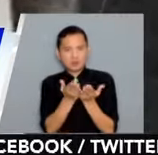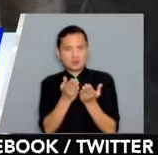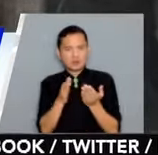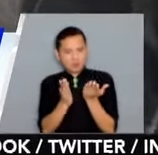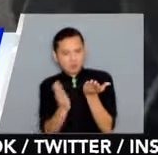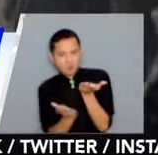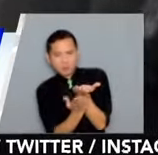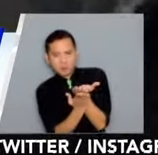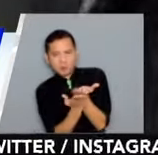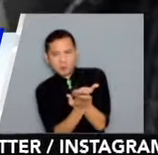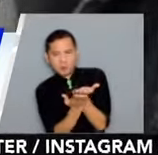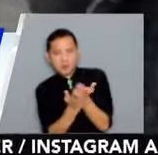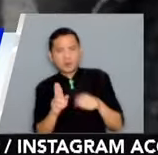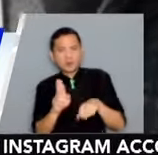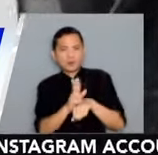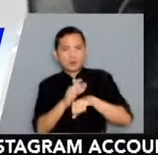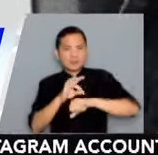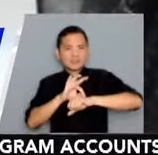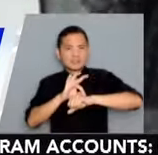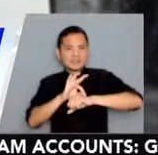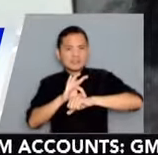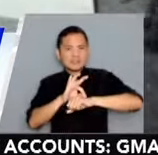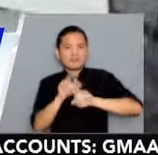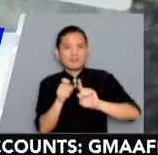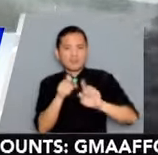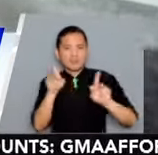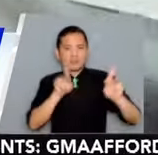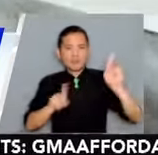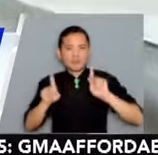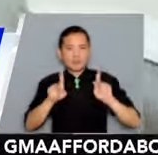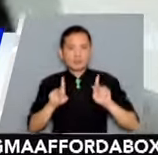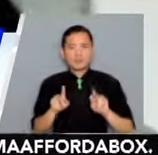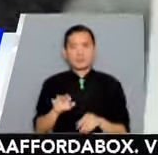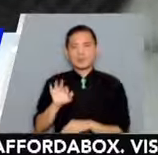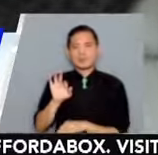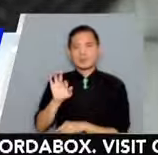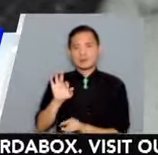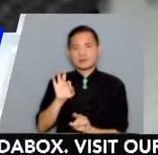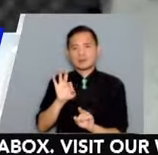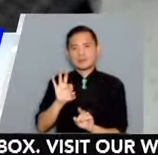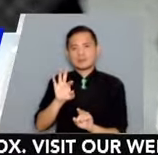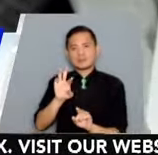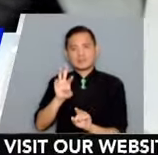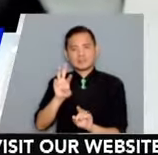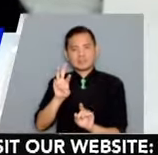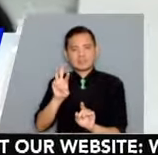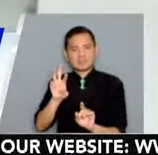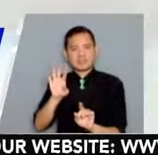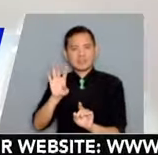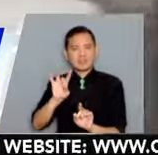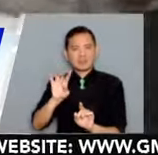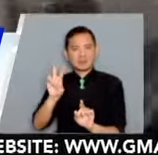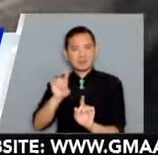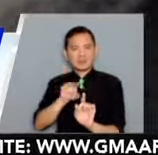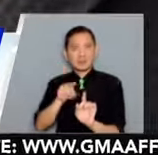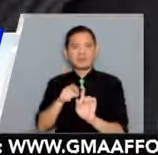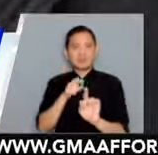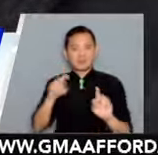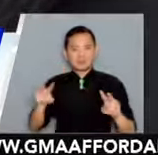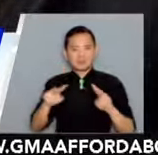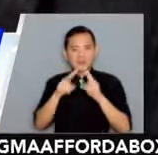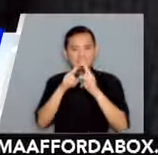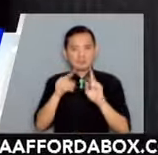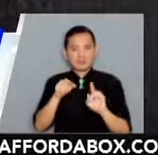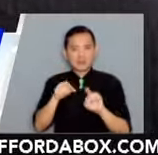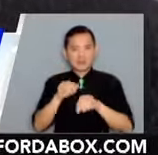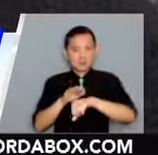bookseller, isang medical student noong 1682 ang nanood ng play na Le Baron sa Paris at nag-uwi ng kopya